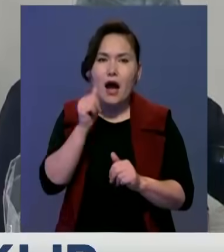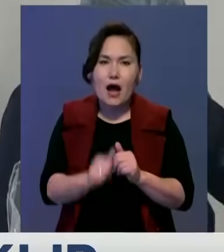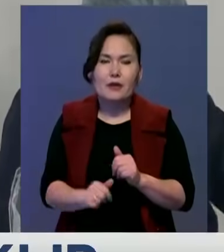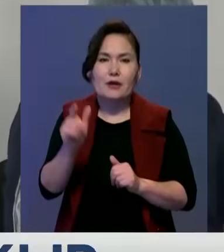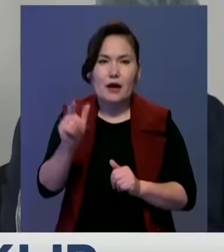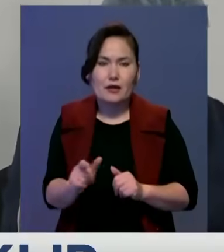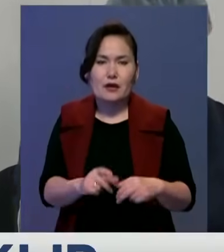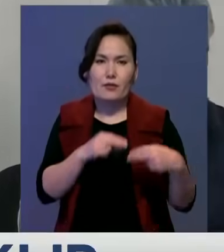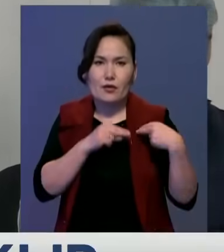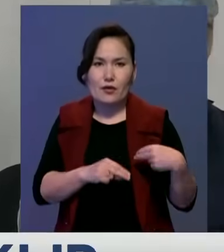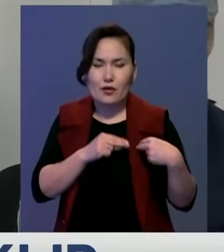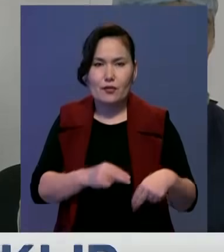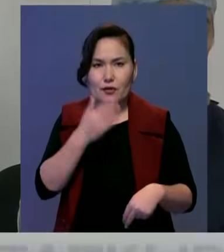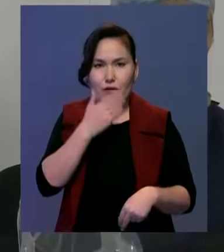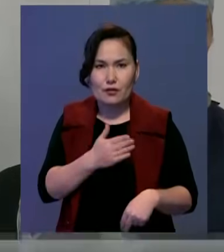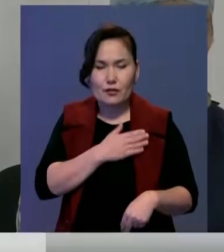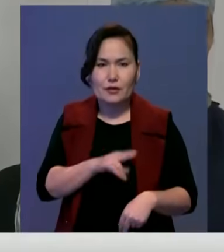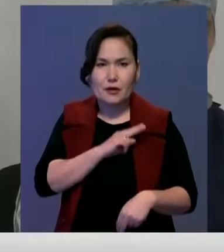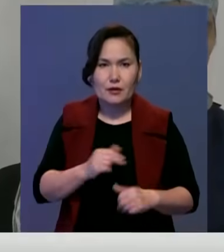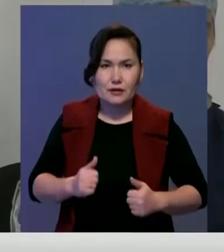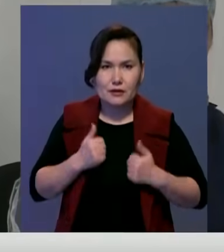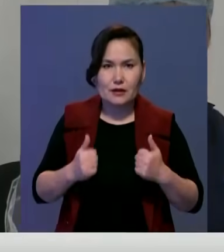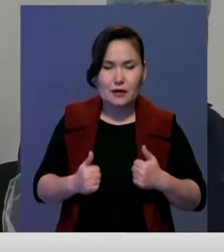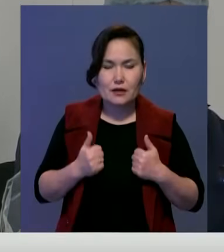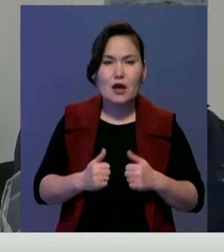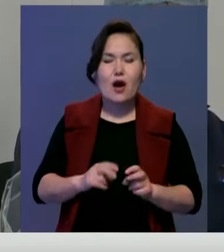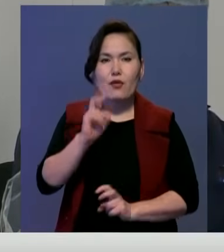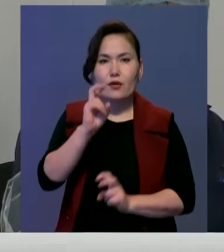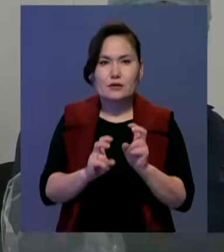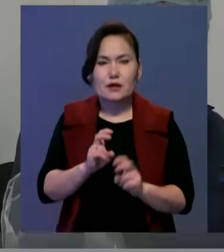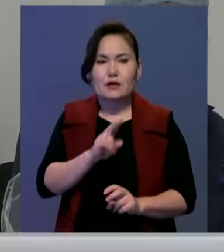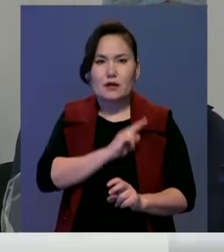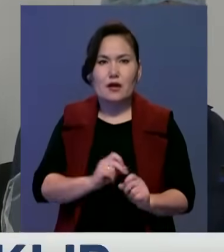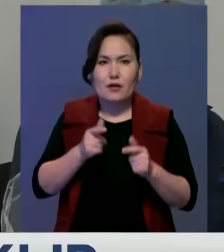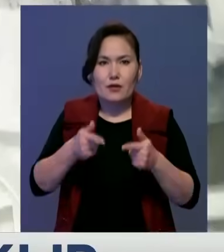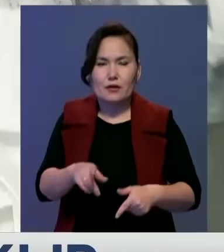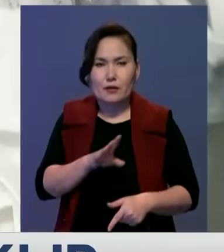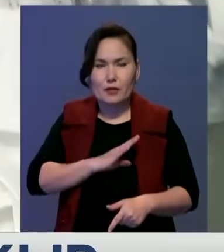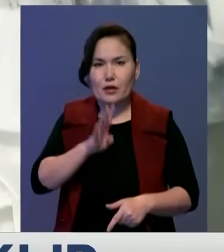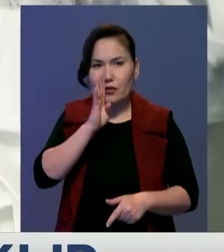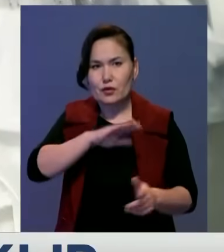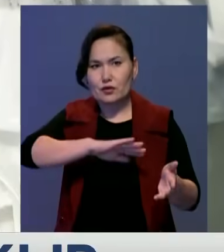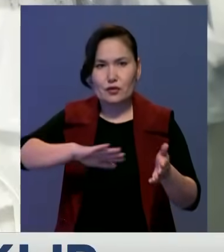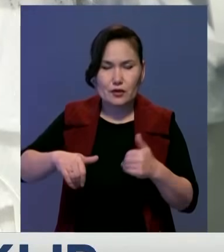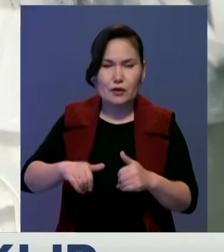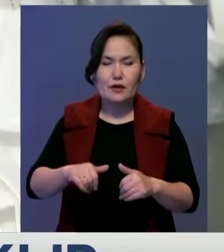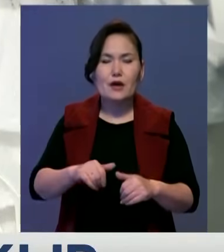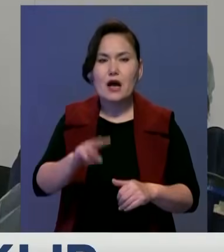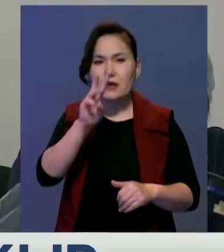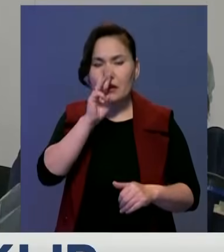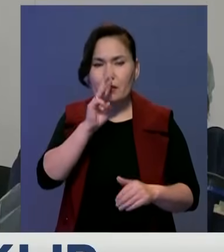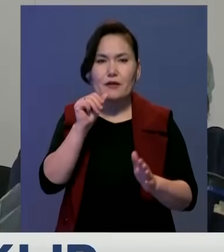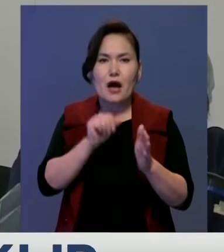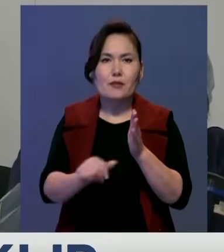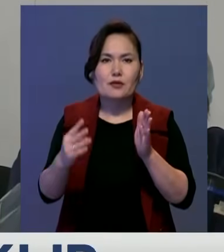Көлден келгеннен бастап істеп жүрмін осында. 4 жыл болды істеп жатқаным осында. Айлығым 69 мың. Жоспарым